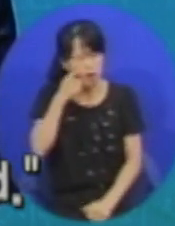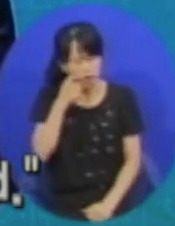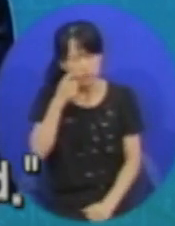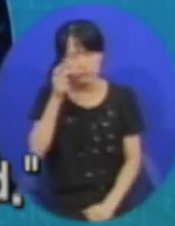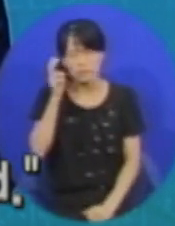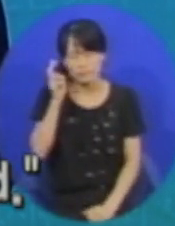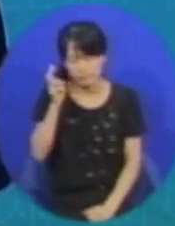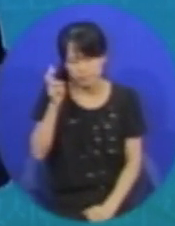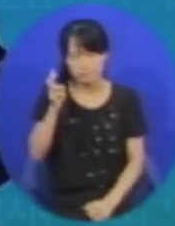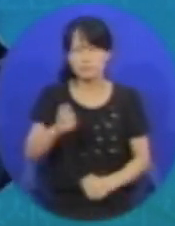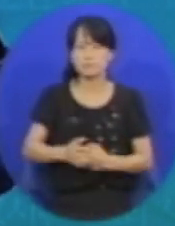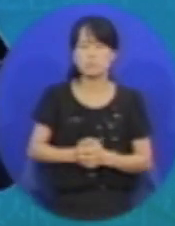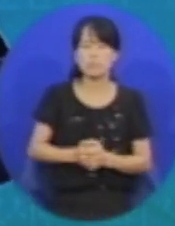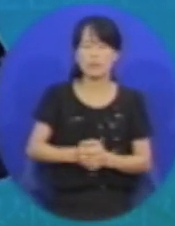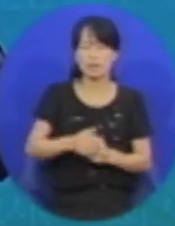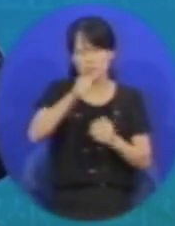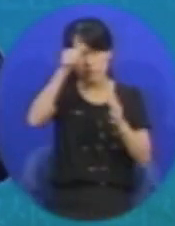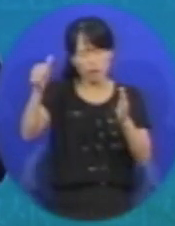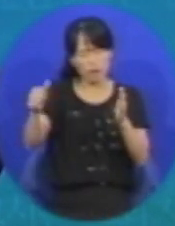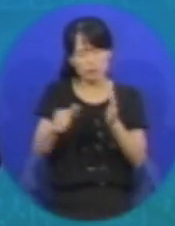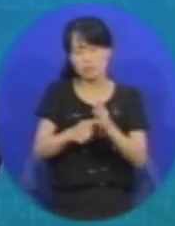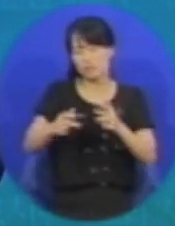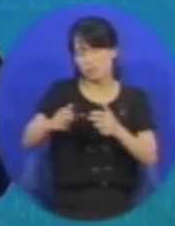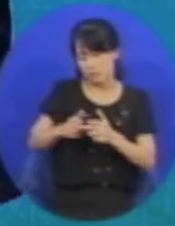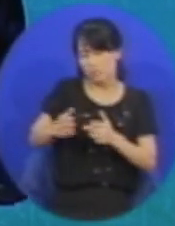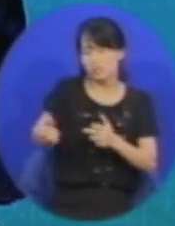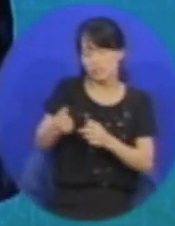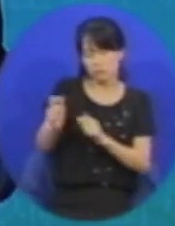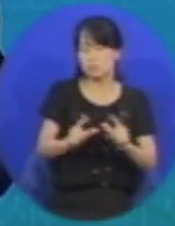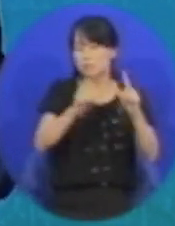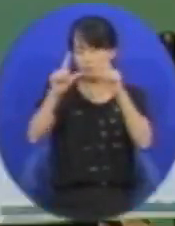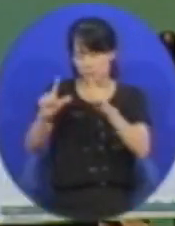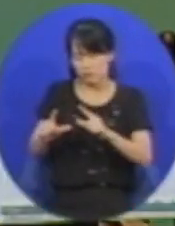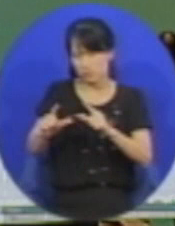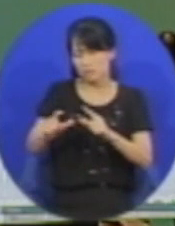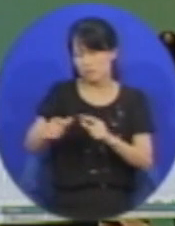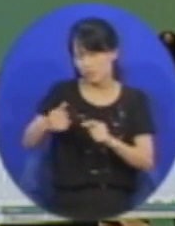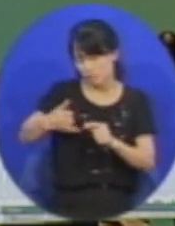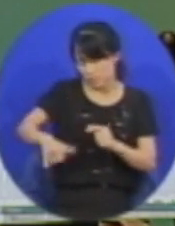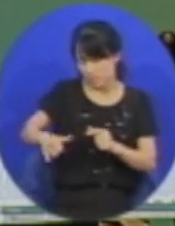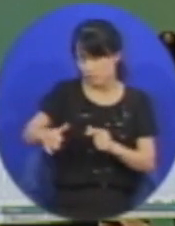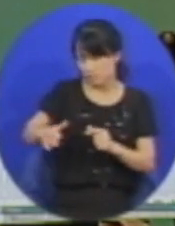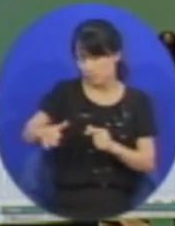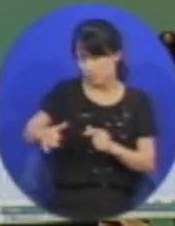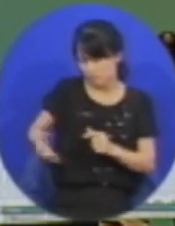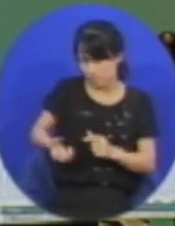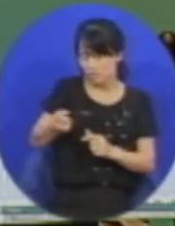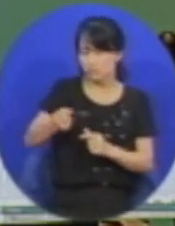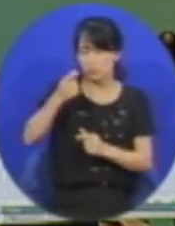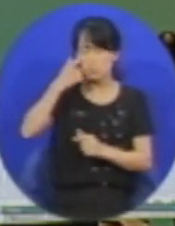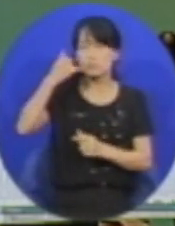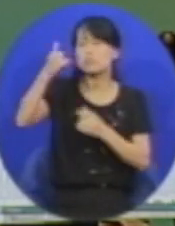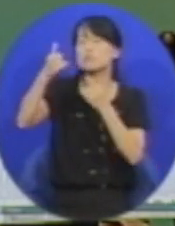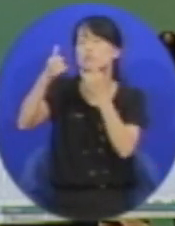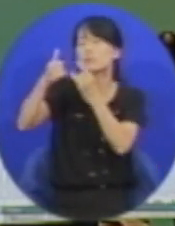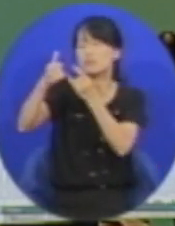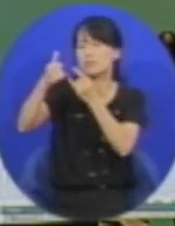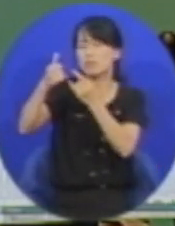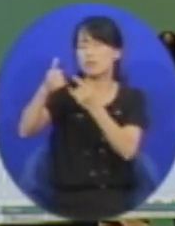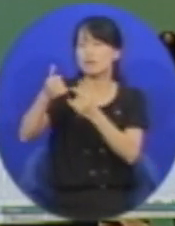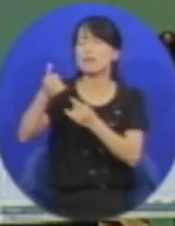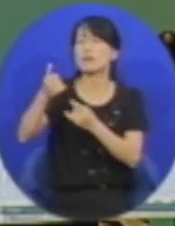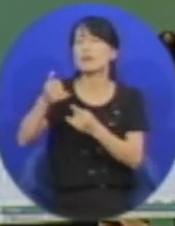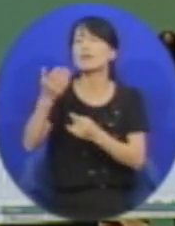어렵습니까? 평생 장애를 가지고 살아야 되는 자녀를 둔 부모, 그에게